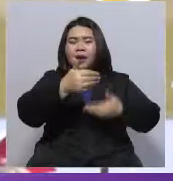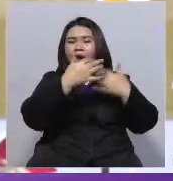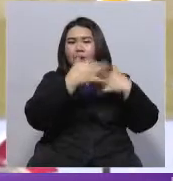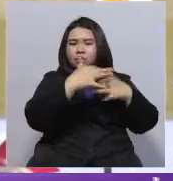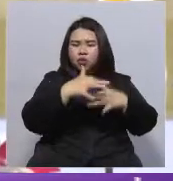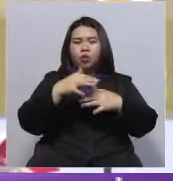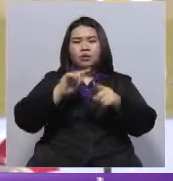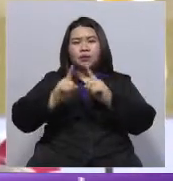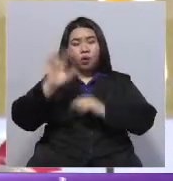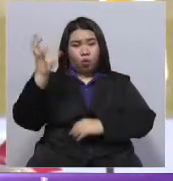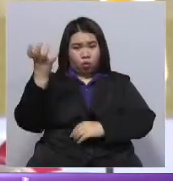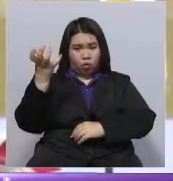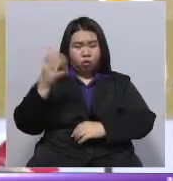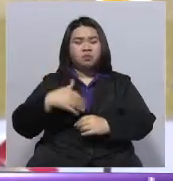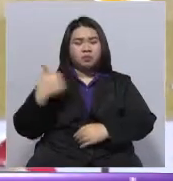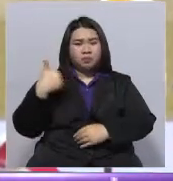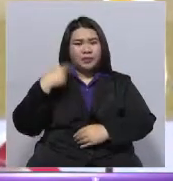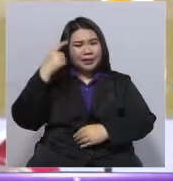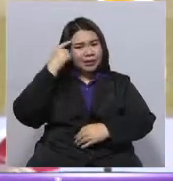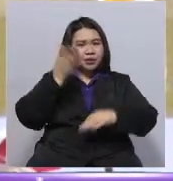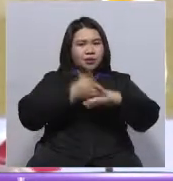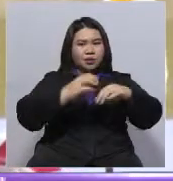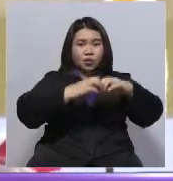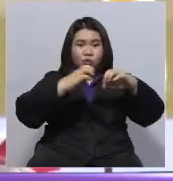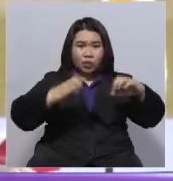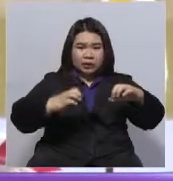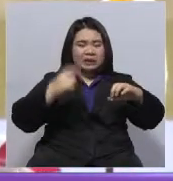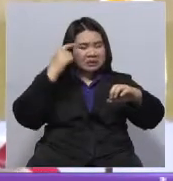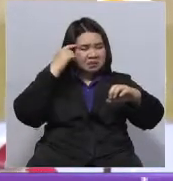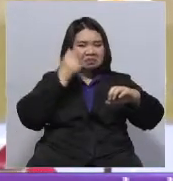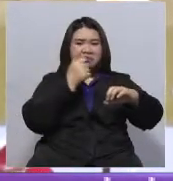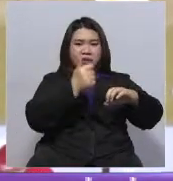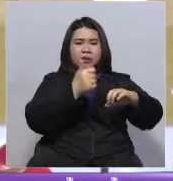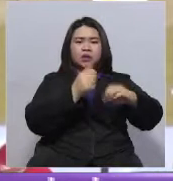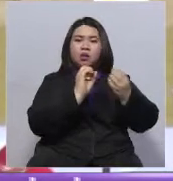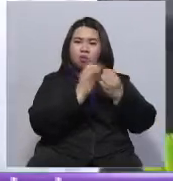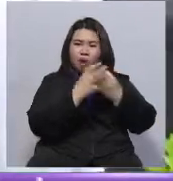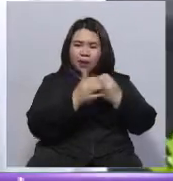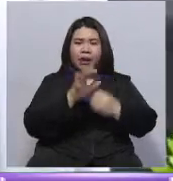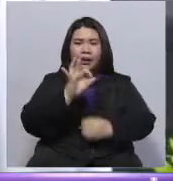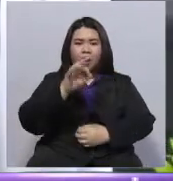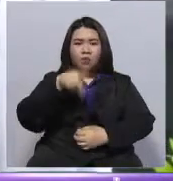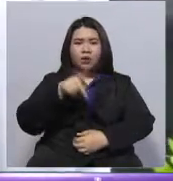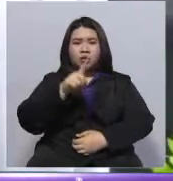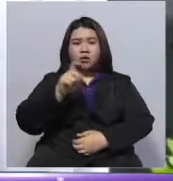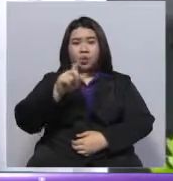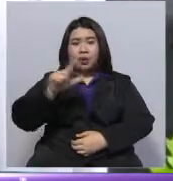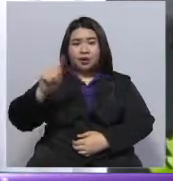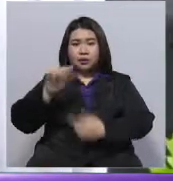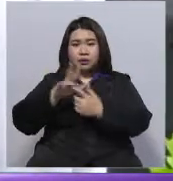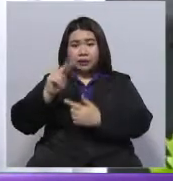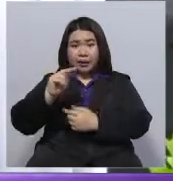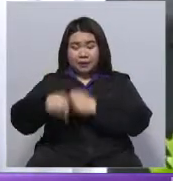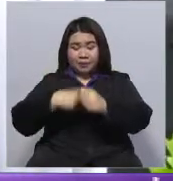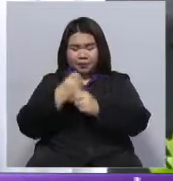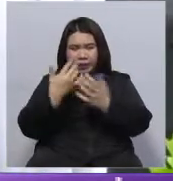นของโลกโดยตั้งเป้ายกระดับทุเรียนให้เป็นสินค้าเกรดพรีเมียมให้ได้ 9,100 ล้านตันภายในปีนี้